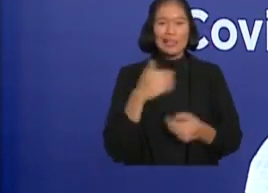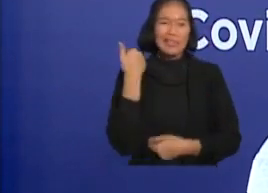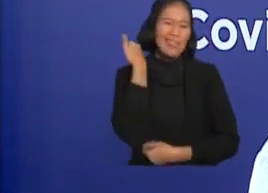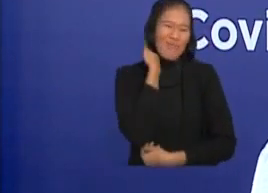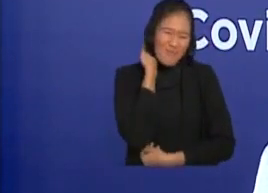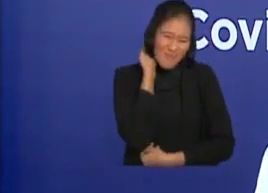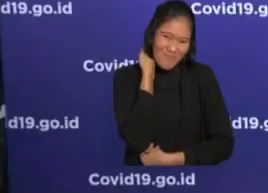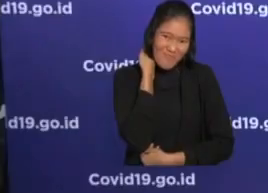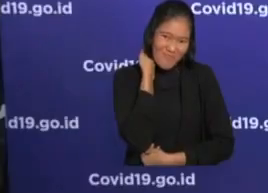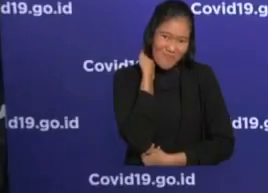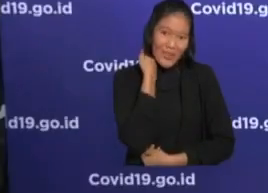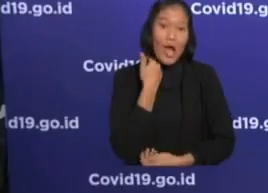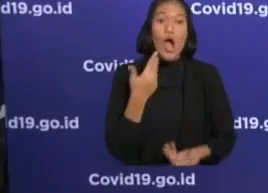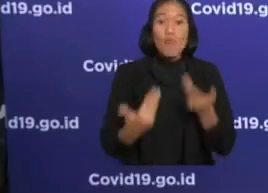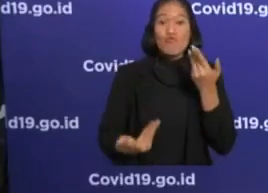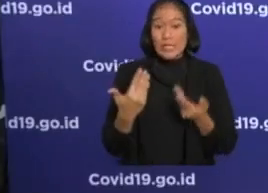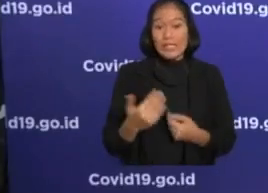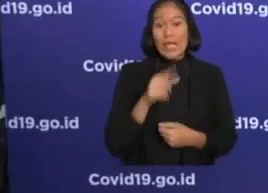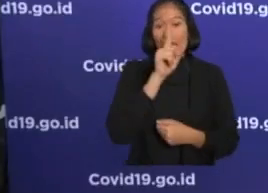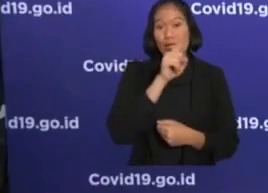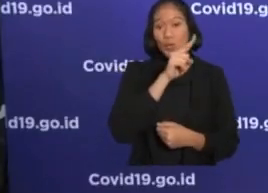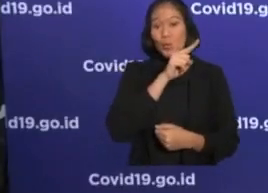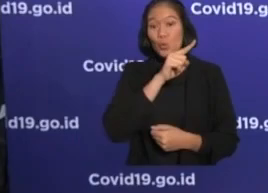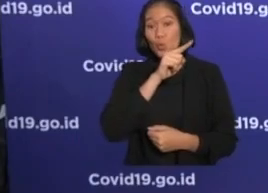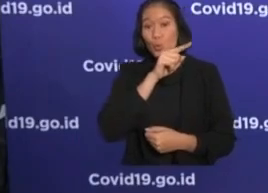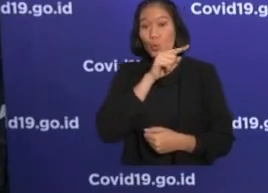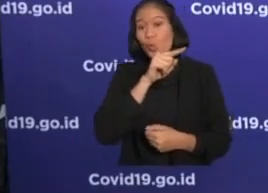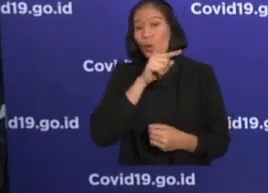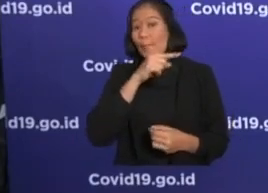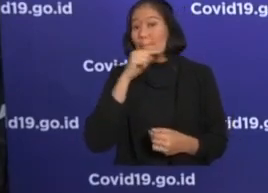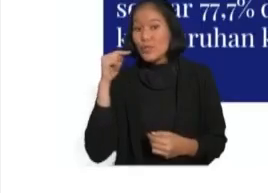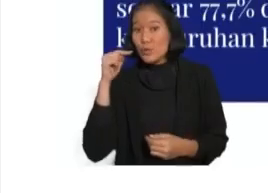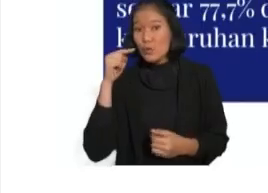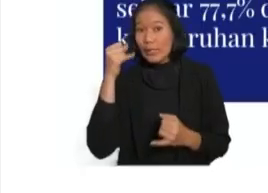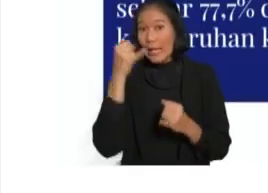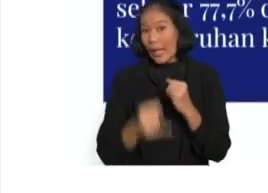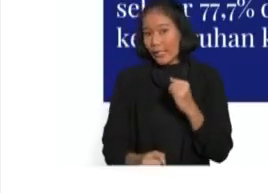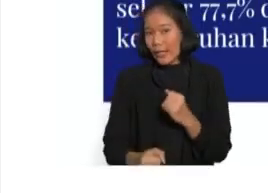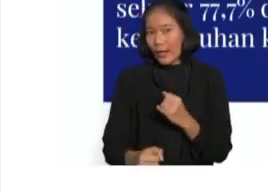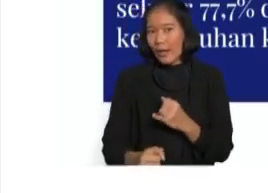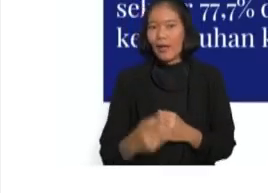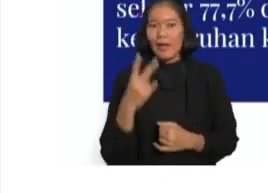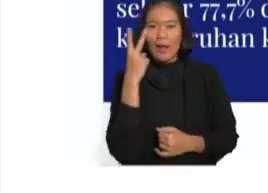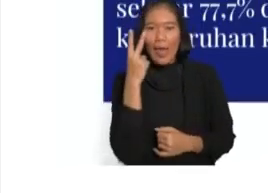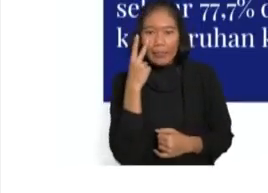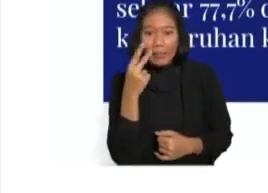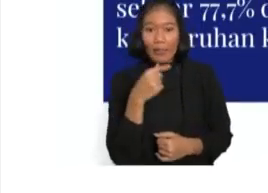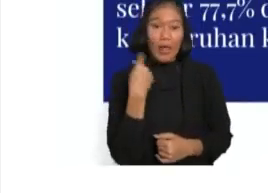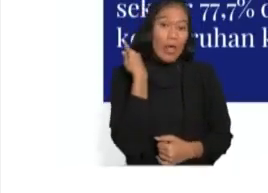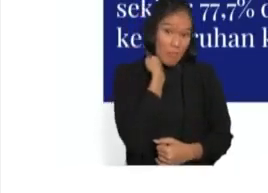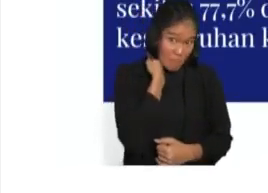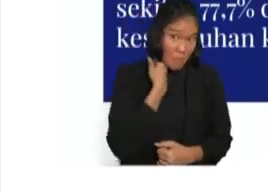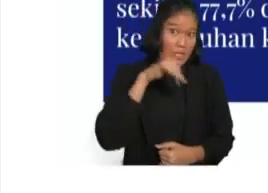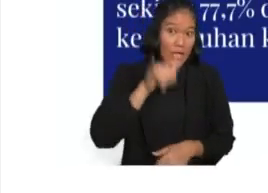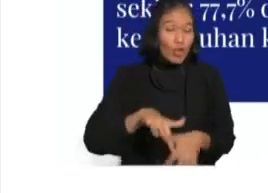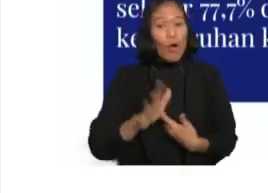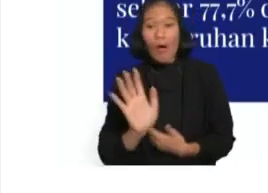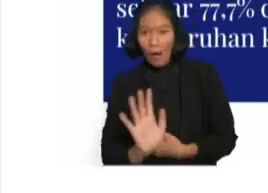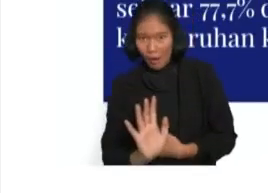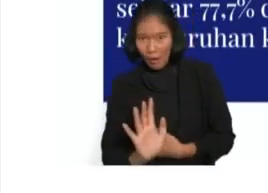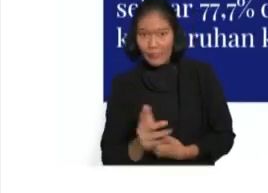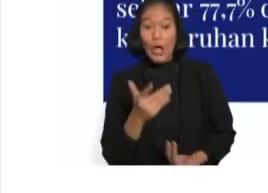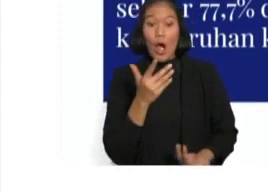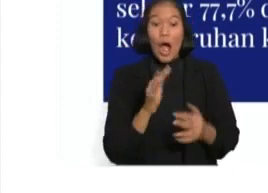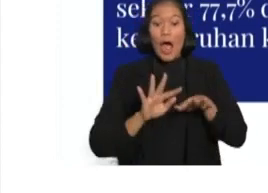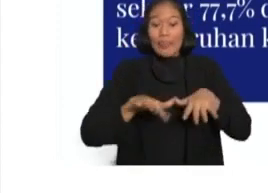demam Jadi mungkin dalam waktu seminggu terakhir itu kondisi Apakah pernah demam itu penting dan Memang sekarang mungkin